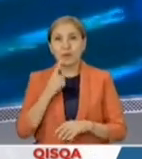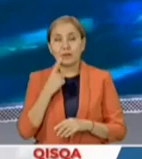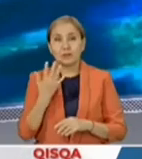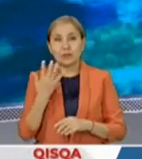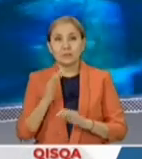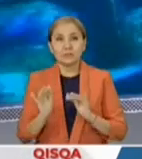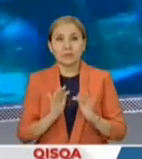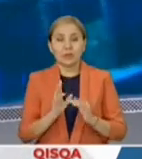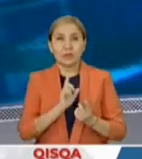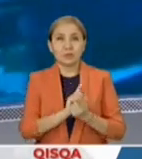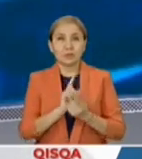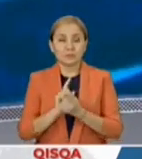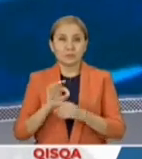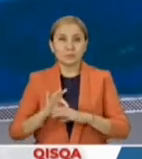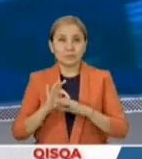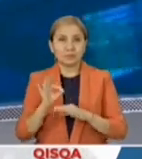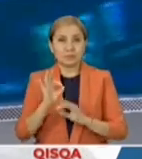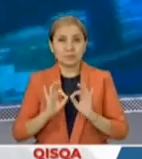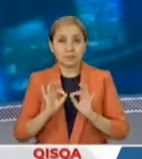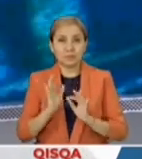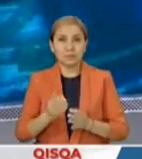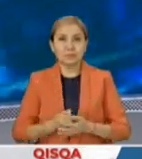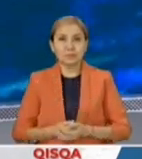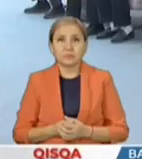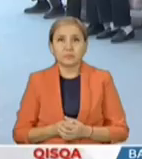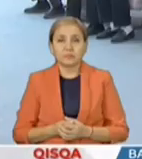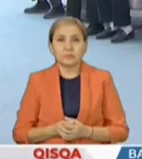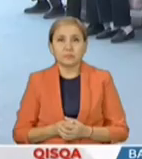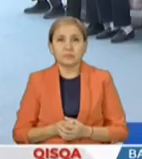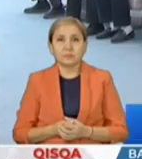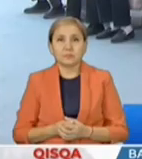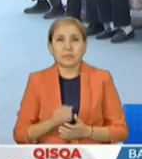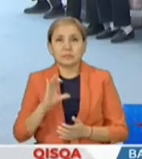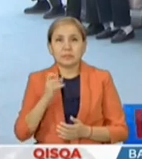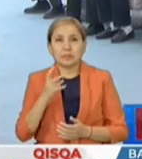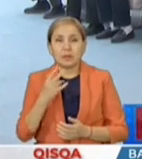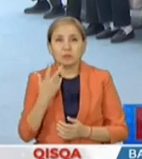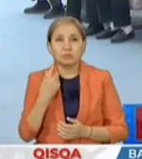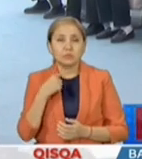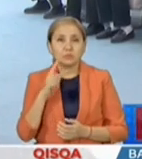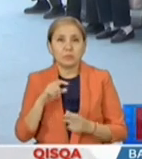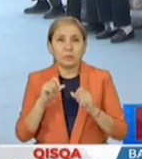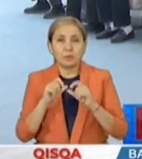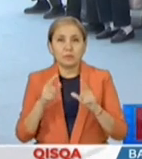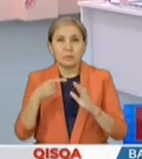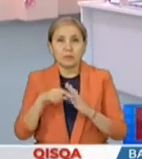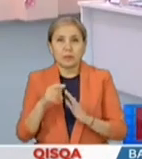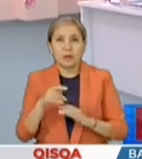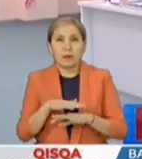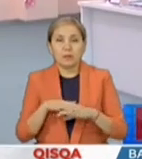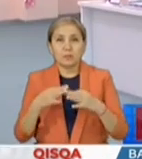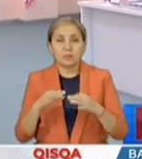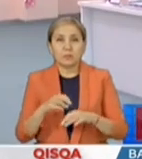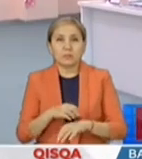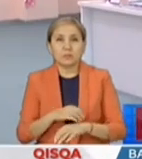bilan joylarda tashkil etilgan uchrashuvlari haqida xabar beradi. Sergeli tumanidagi 300-sonli umumta'lim maktabida Xalq Demokratik